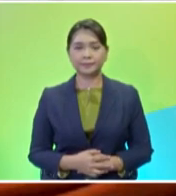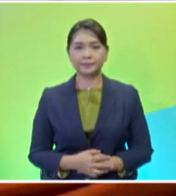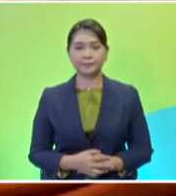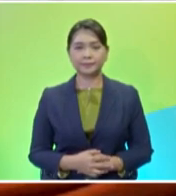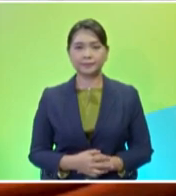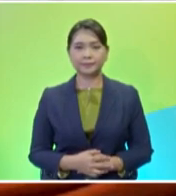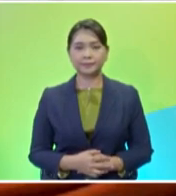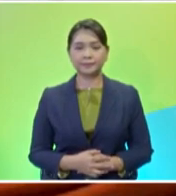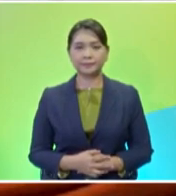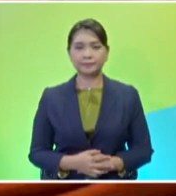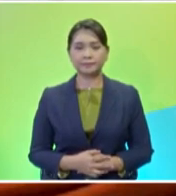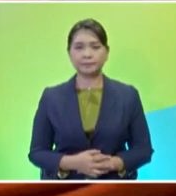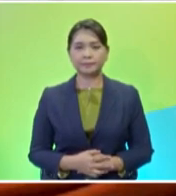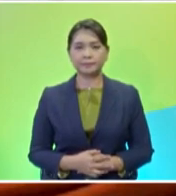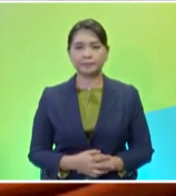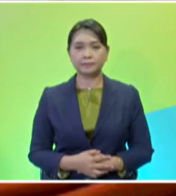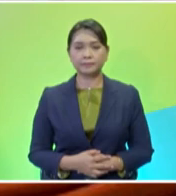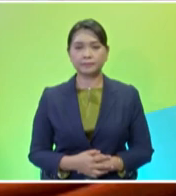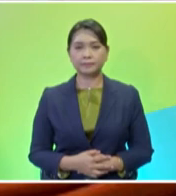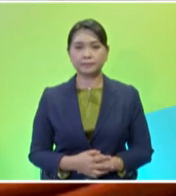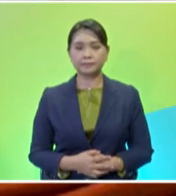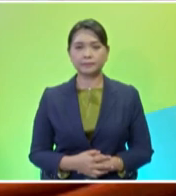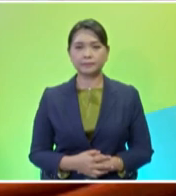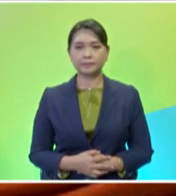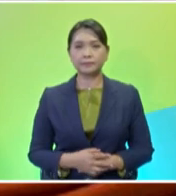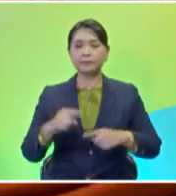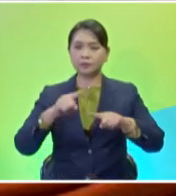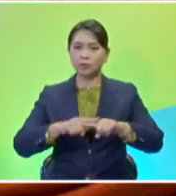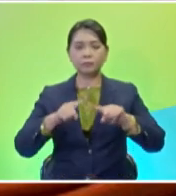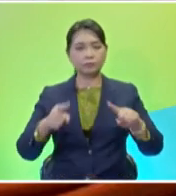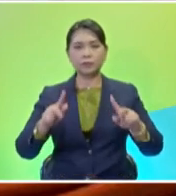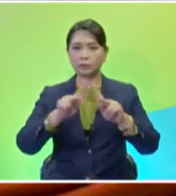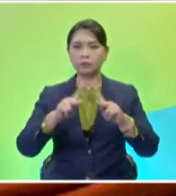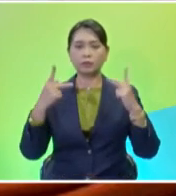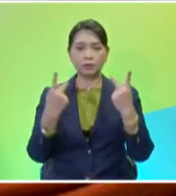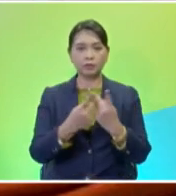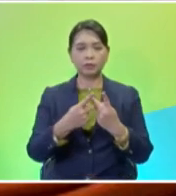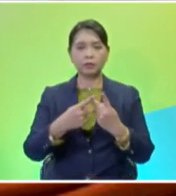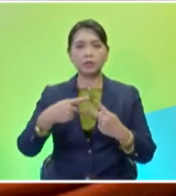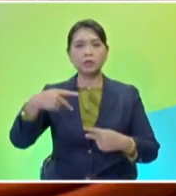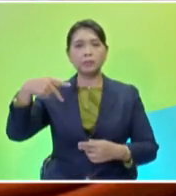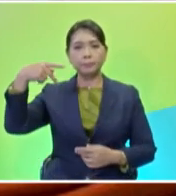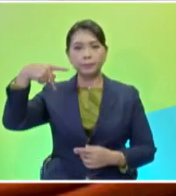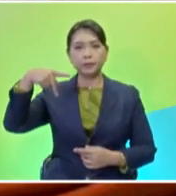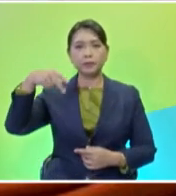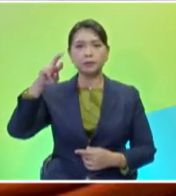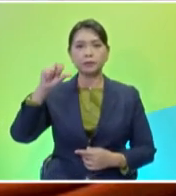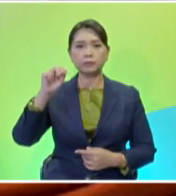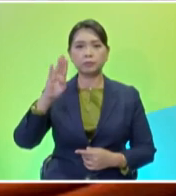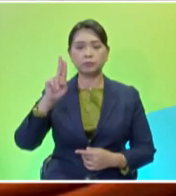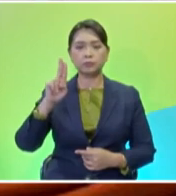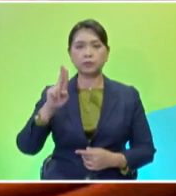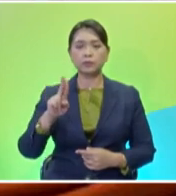ayat yang seterusnya tetapi keluarga Prabu keluarga Prabu menyenangkan